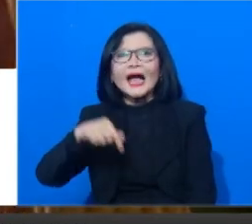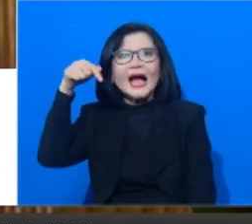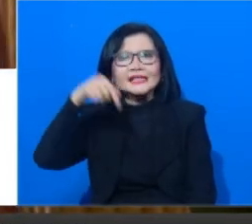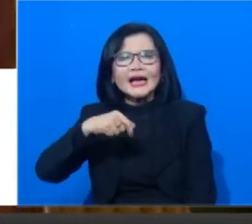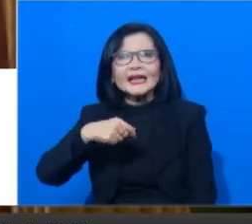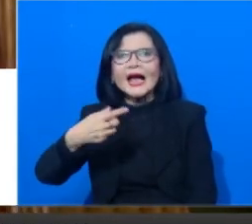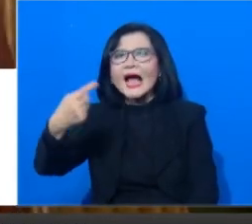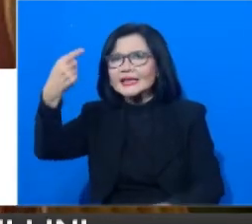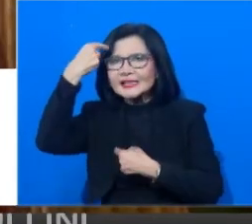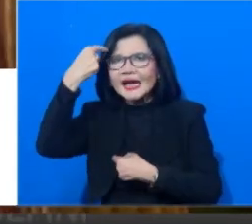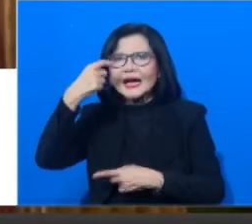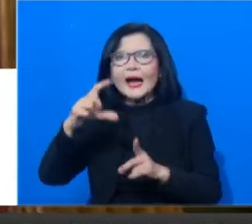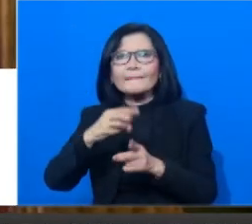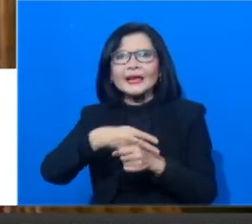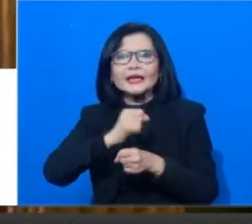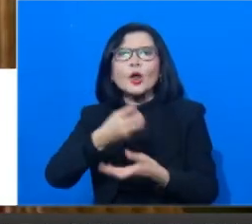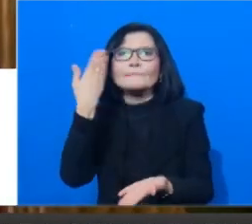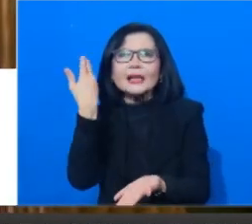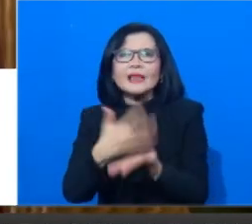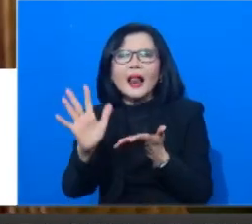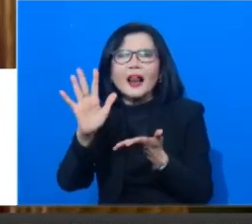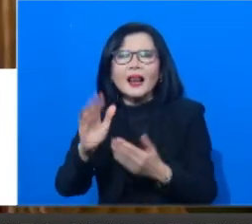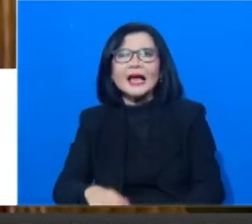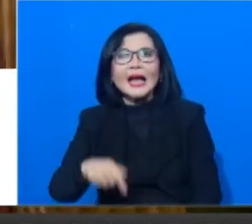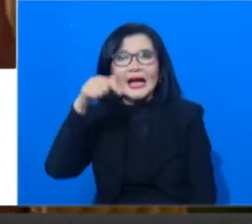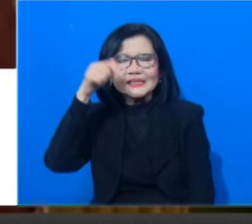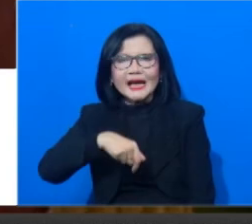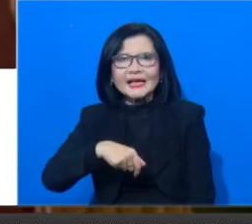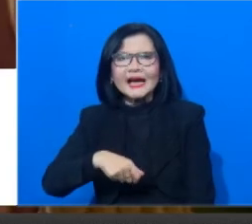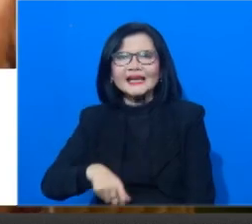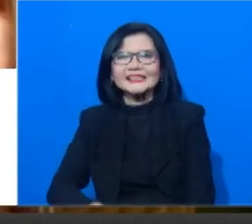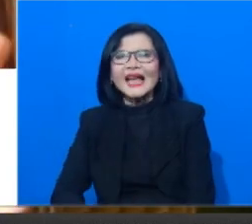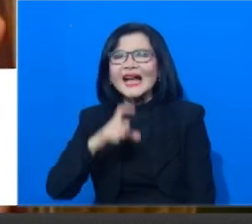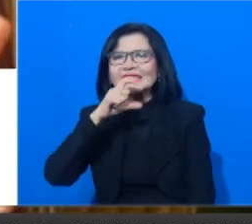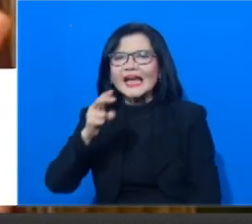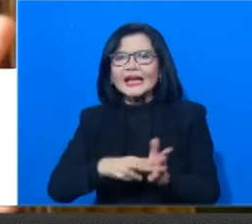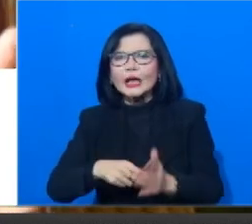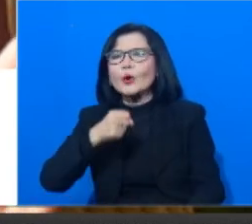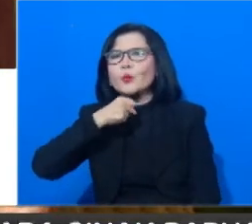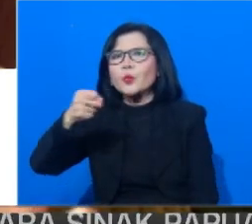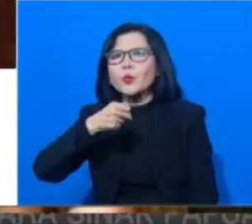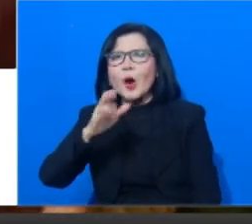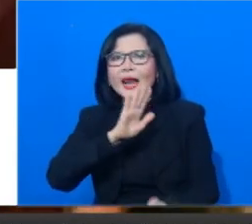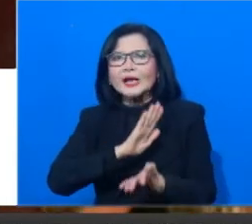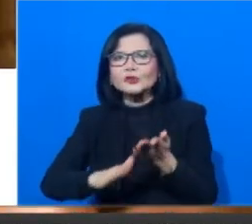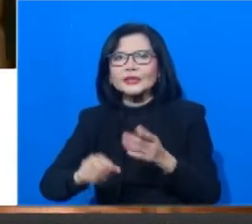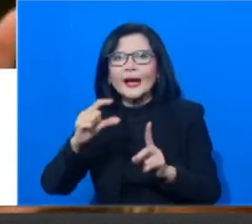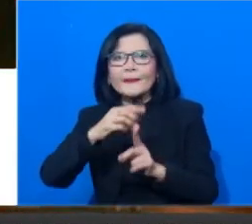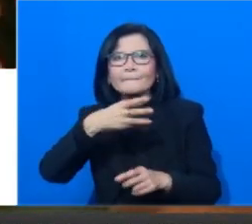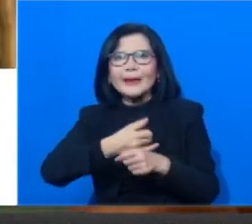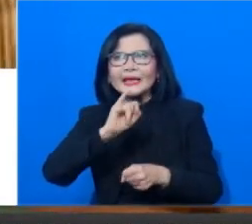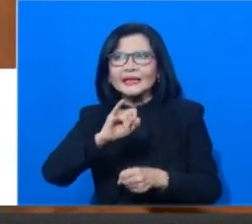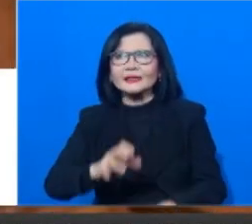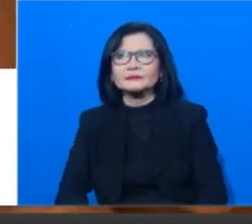tersangka dari PG setwan juga sudah batal demi hukum dan saat ini Sean Indonesia berkesempatan untuk berbincang langsung bersama dengan PG Setiawan Mas